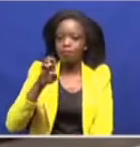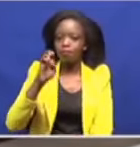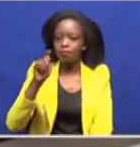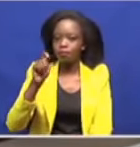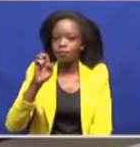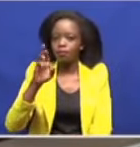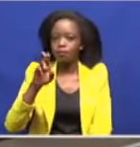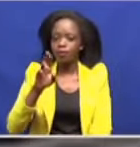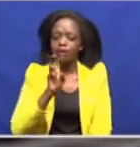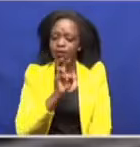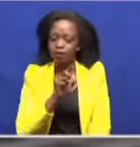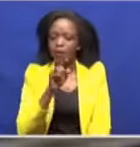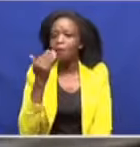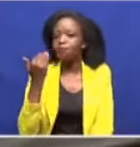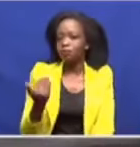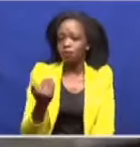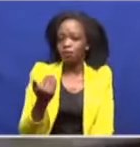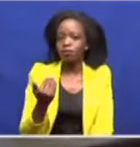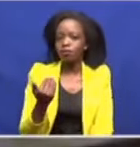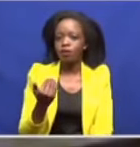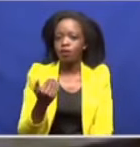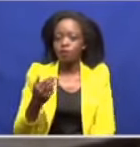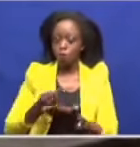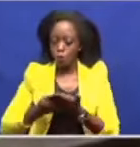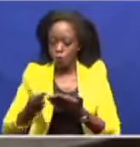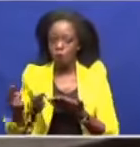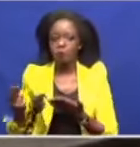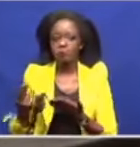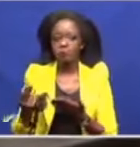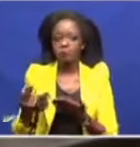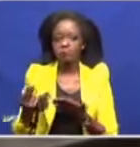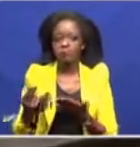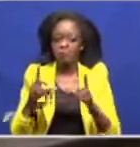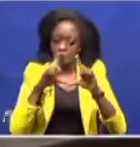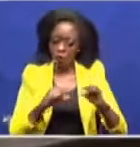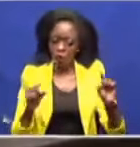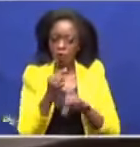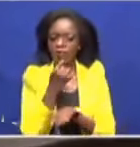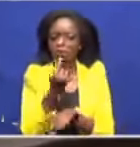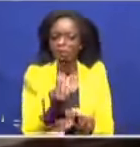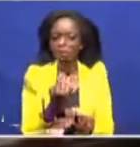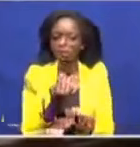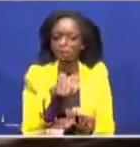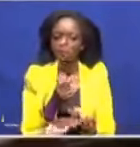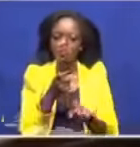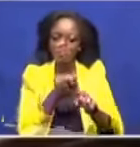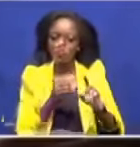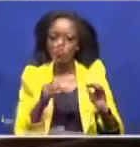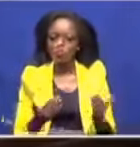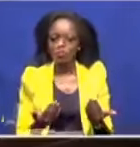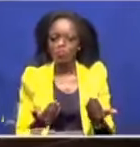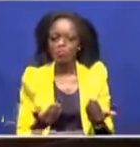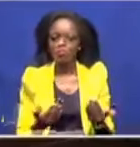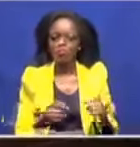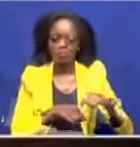aliona huyu ni mwana wa Roho Mtakatifu. Yale maneno ambayo amesema yametokana na